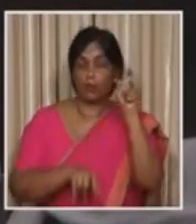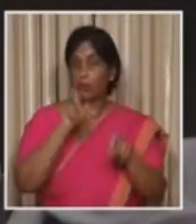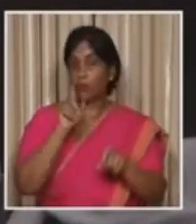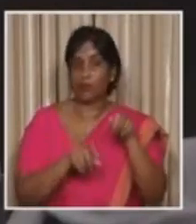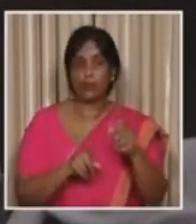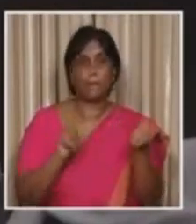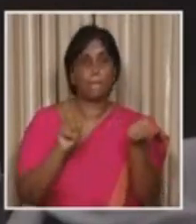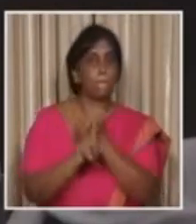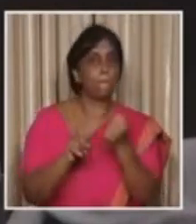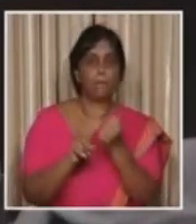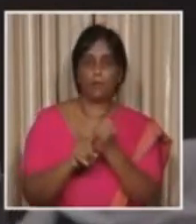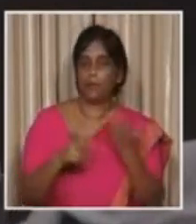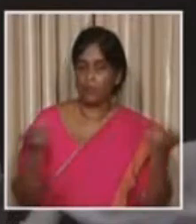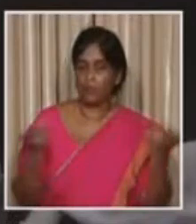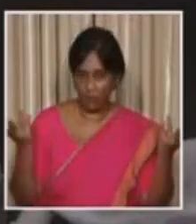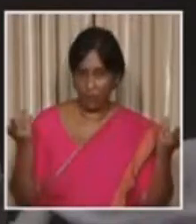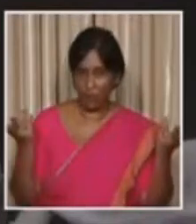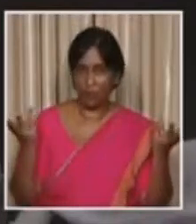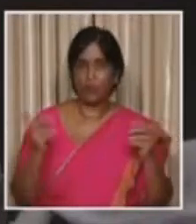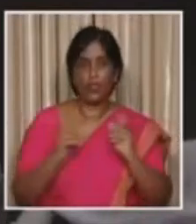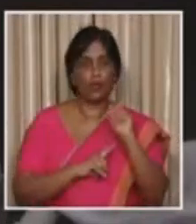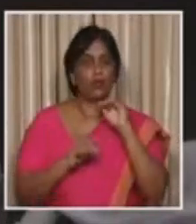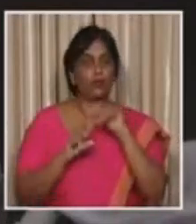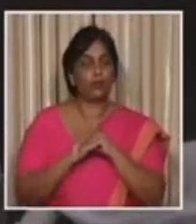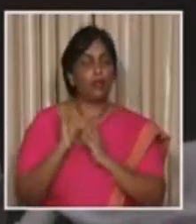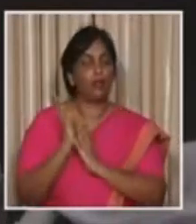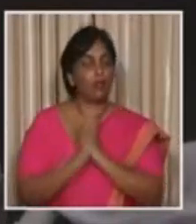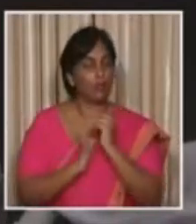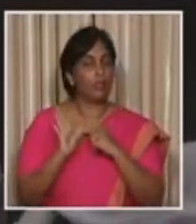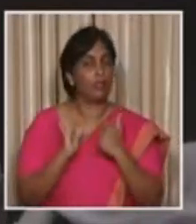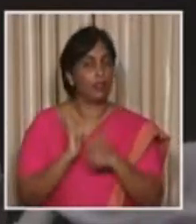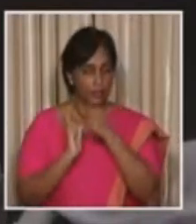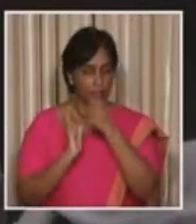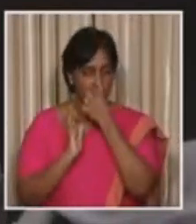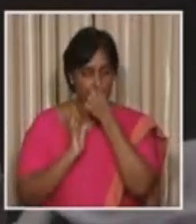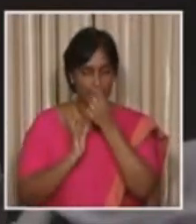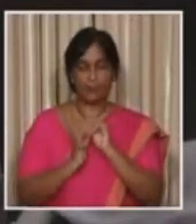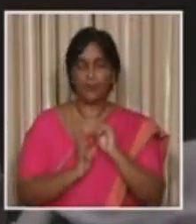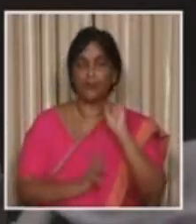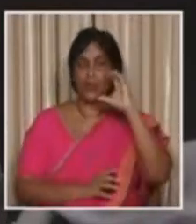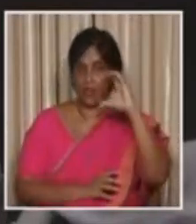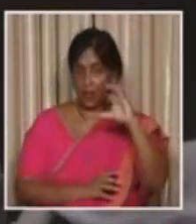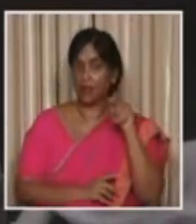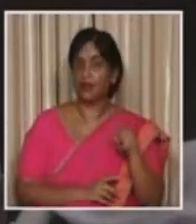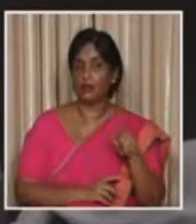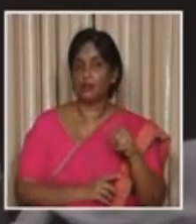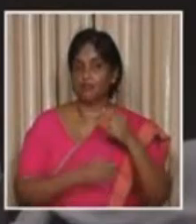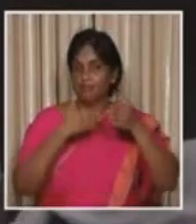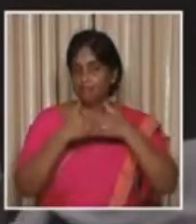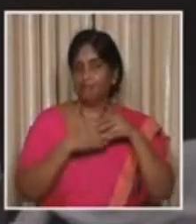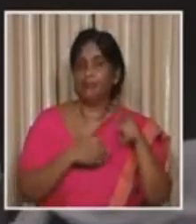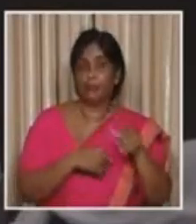කෙනෙකුට බලපෑමක් කරන්න බෑ. පාර්ලිමේන්තු වරප්‍රසාද පනතේ ආ කොටසේ